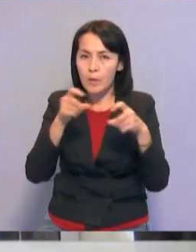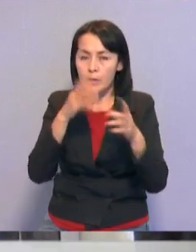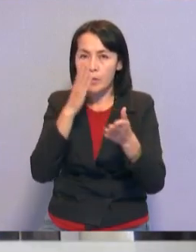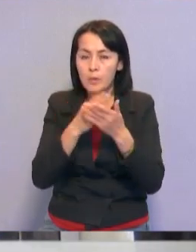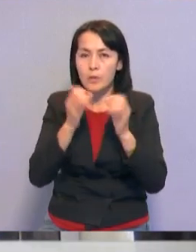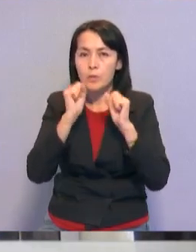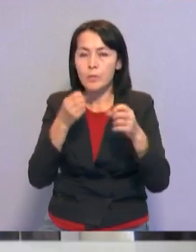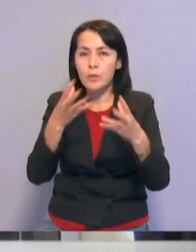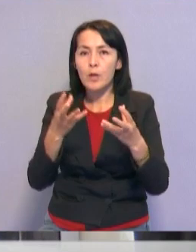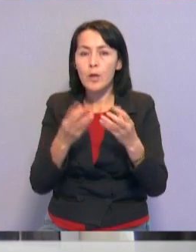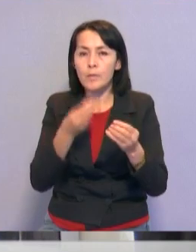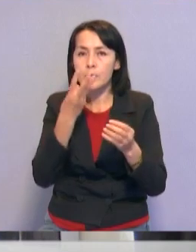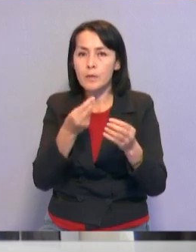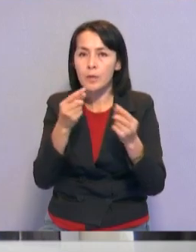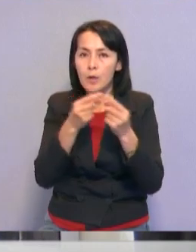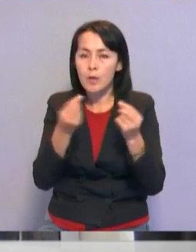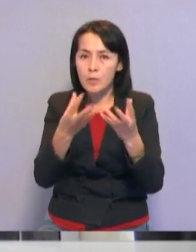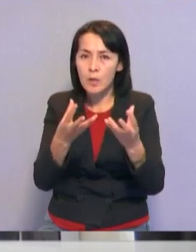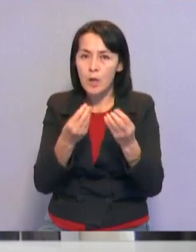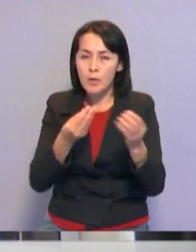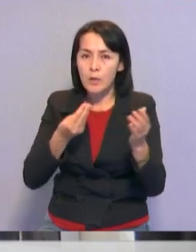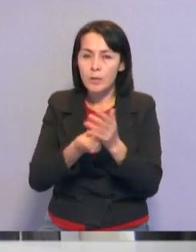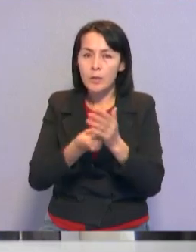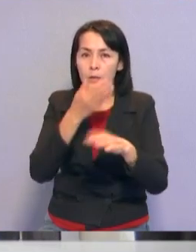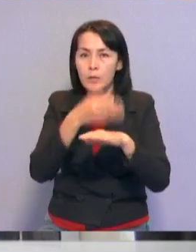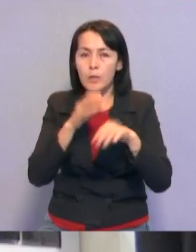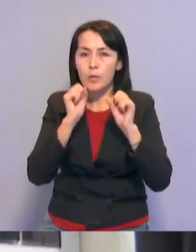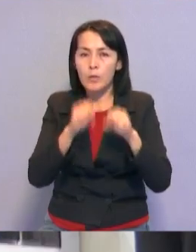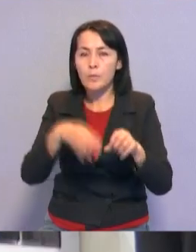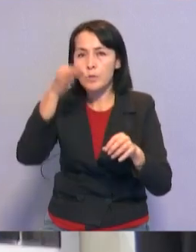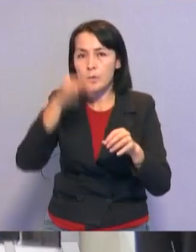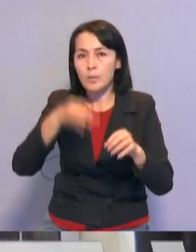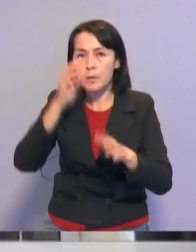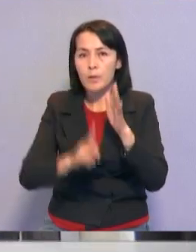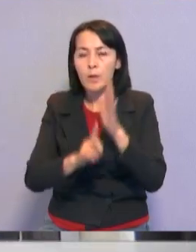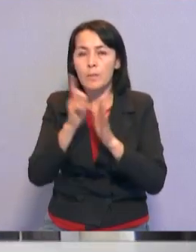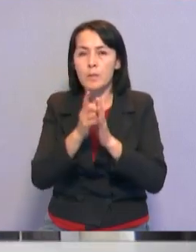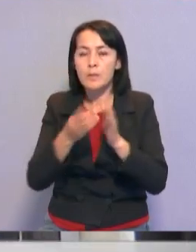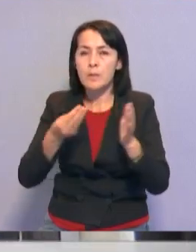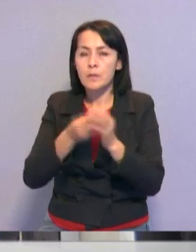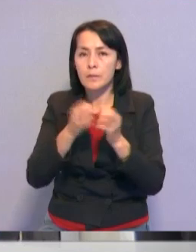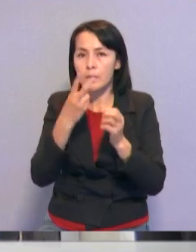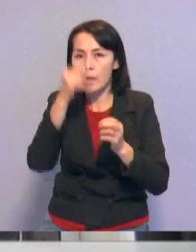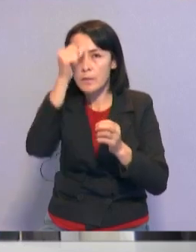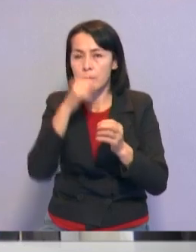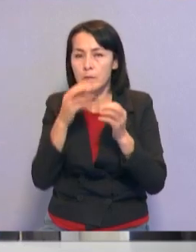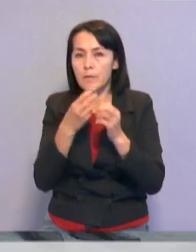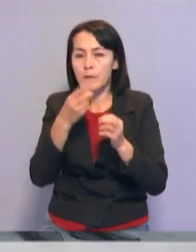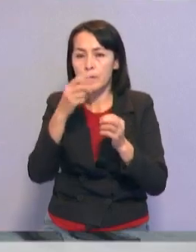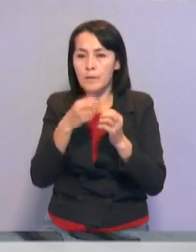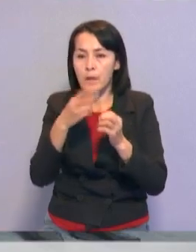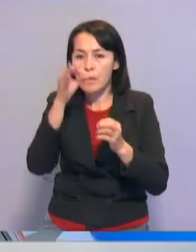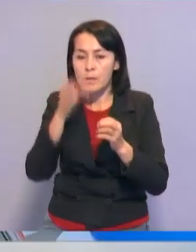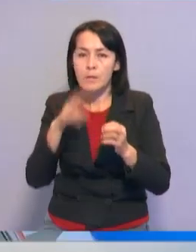подключены, можно получать деньги с расчетного счета, оплачивать кредиты. Мы запустили депозитную услугу, вклад на 12 месяцев по 12%.